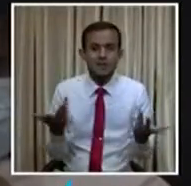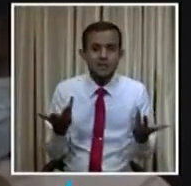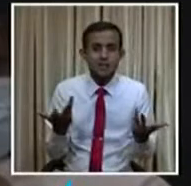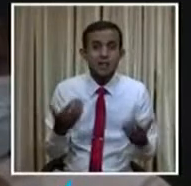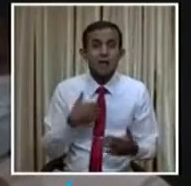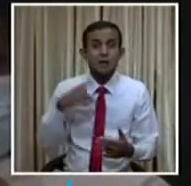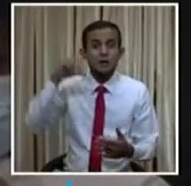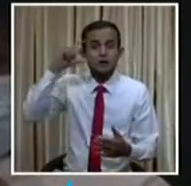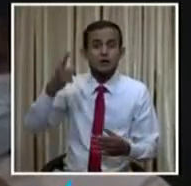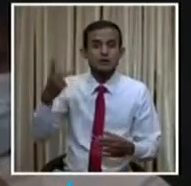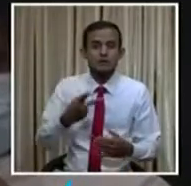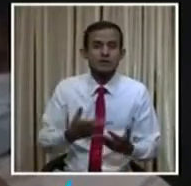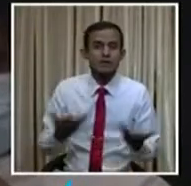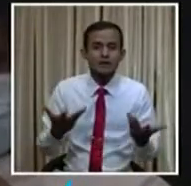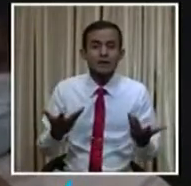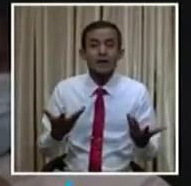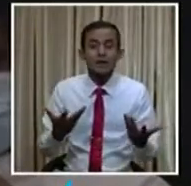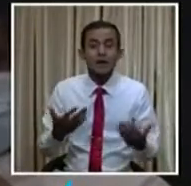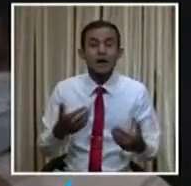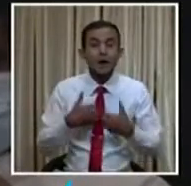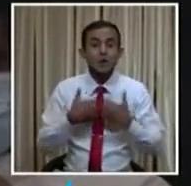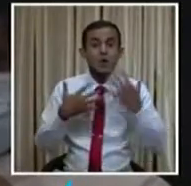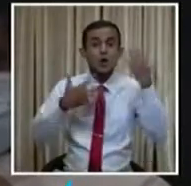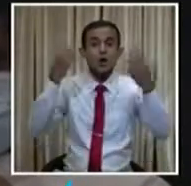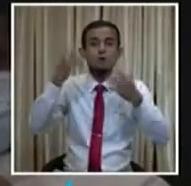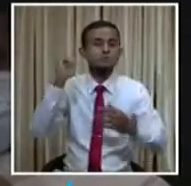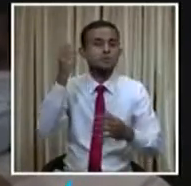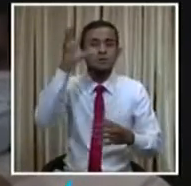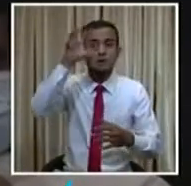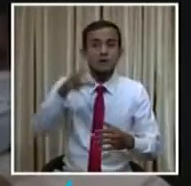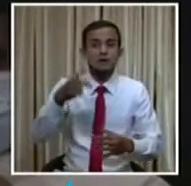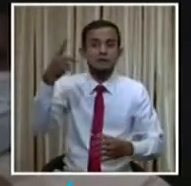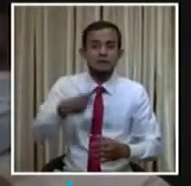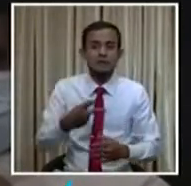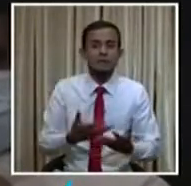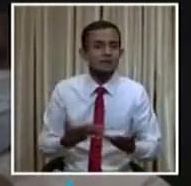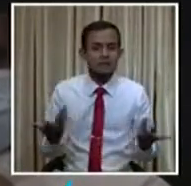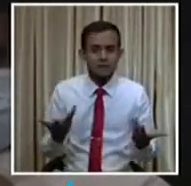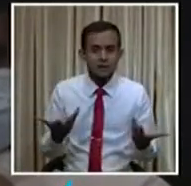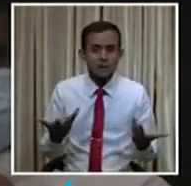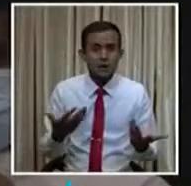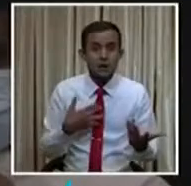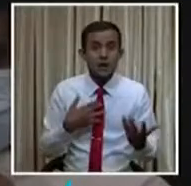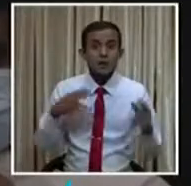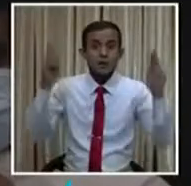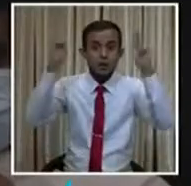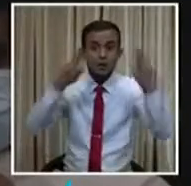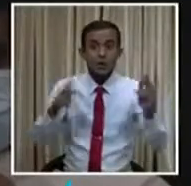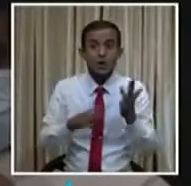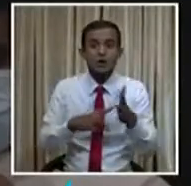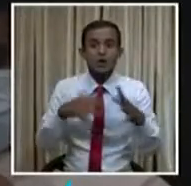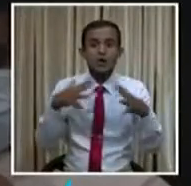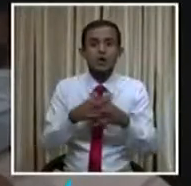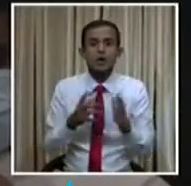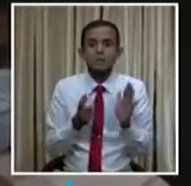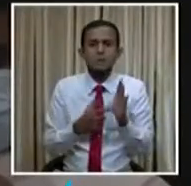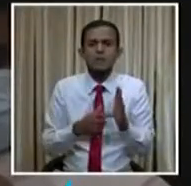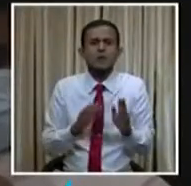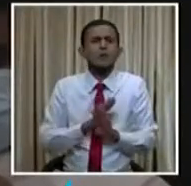අපි චීනට දෙවෙනි නෑ අපි ලෝකේ කිසිම රටකට දෙවෙනි නෑ අපි ජාත්‍යන්තර නීතියට බය වෙන්න ඕනේ